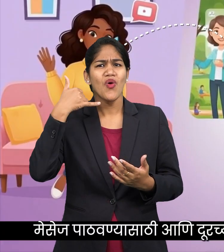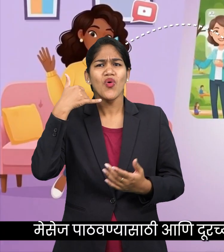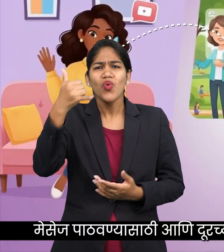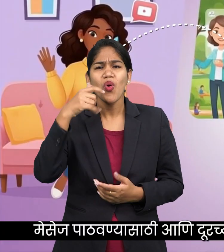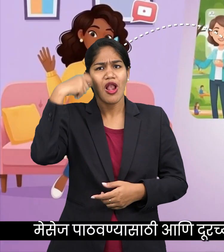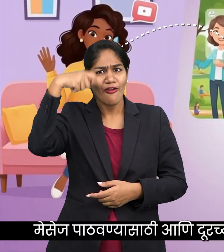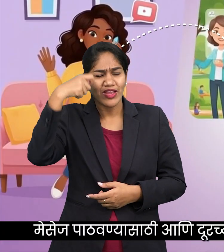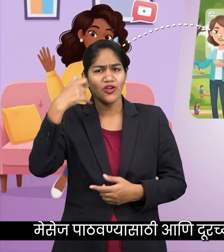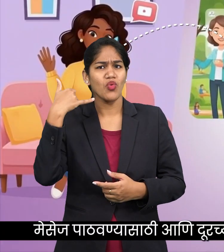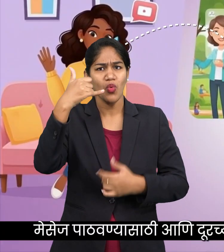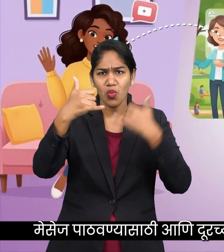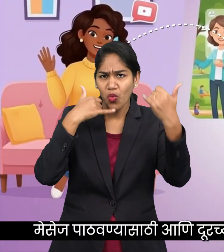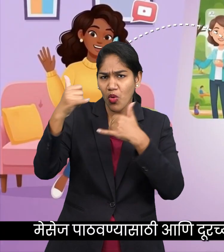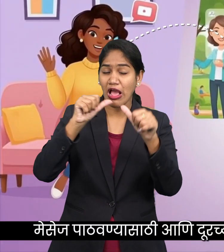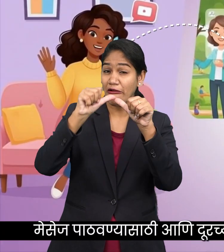देखील करतो.